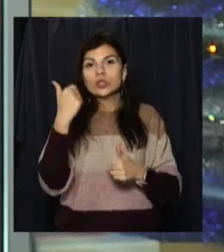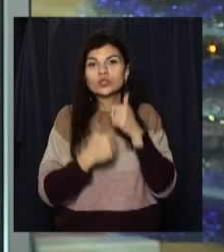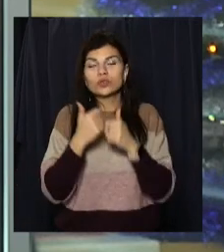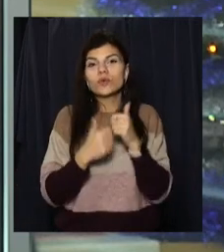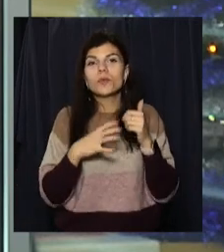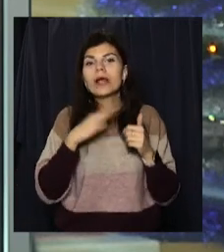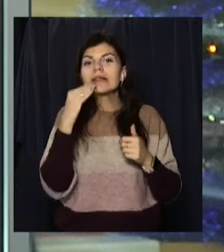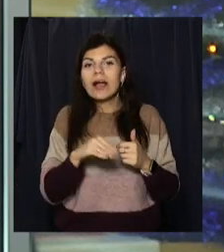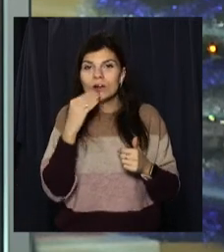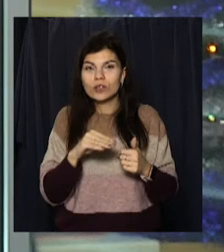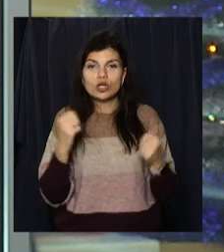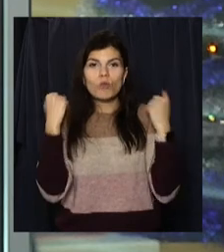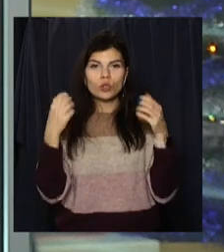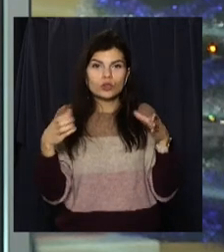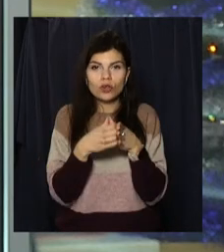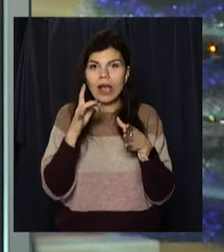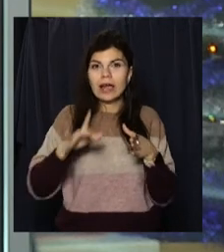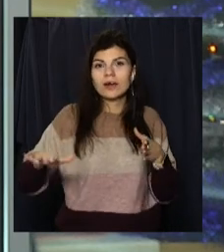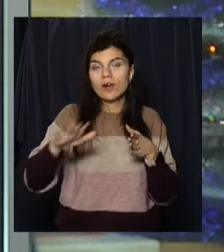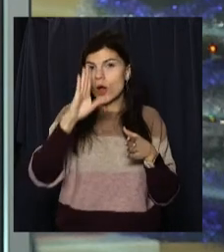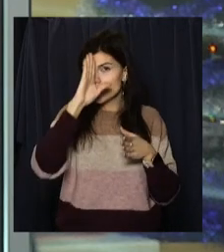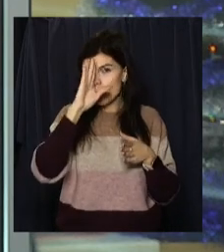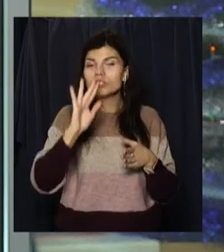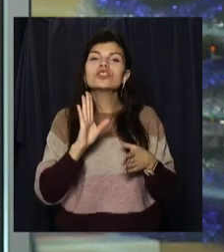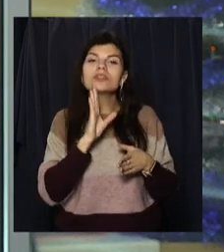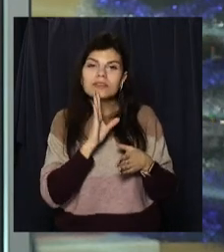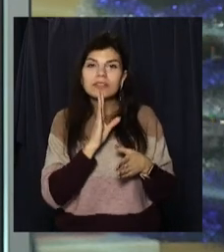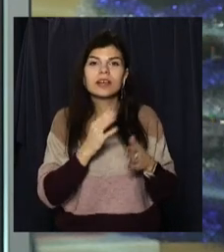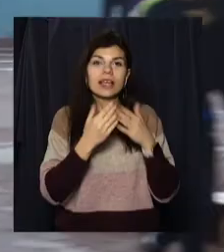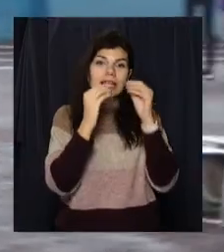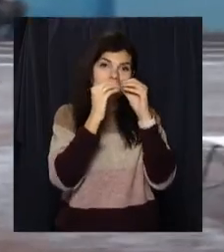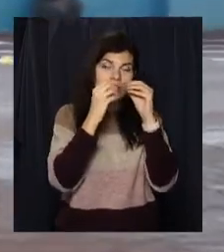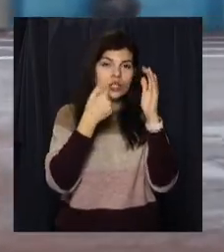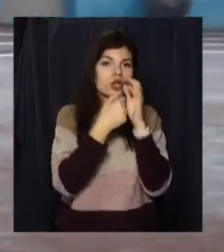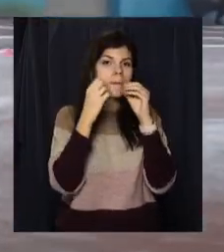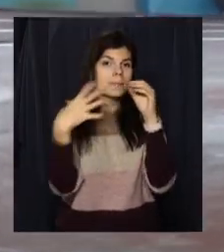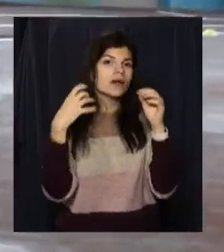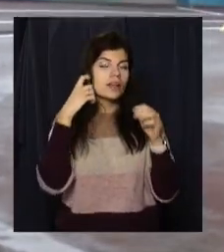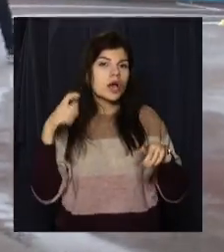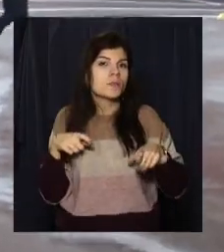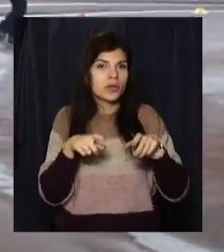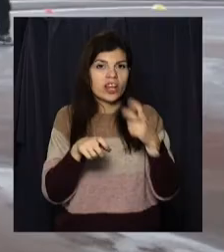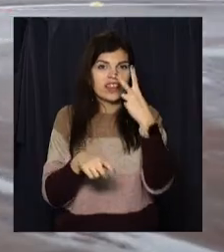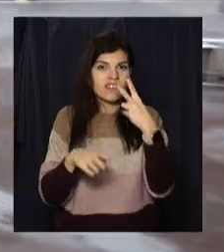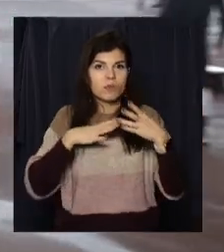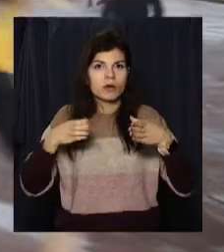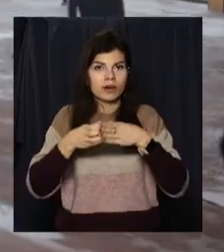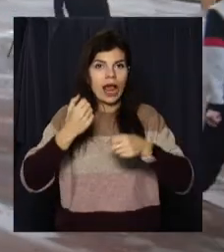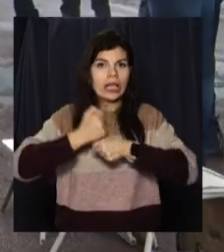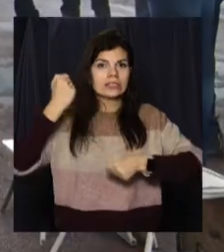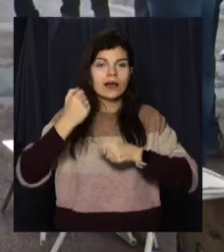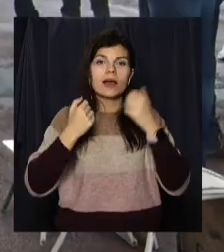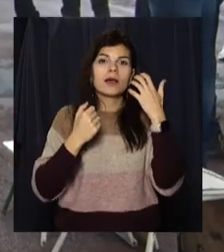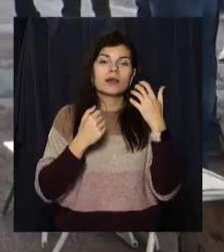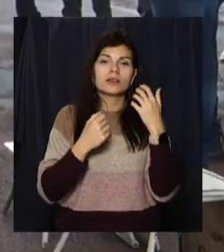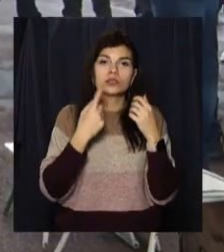представники найкращих спортивних шкіл регіону. Хлопчики і дівчата від 10 до 15 років бігли дві естафети – 5 по